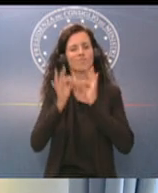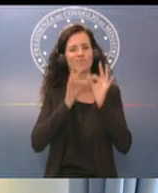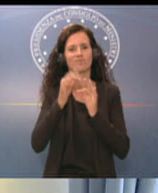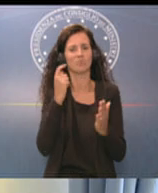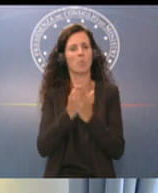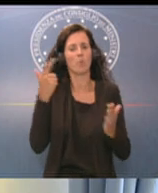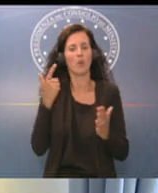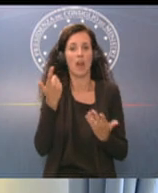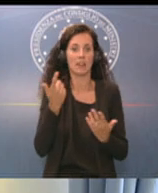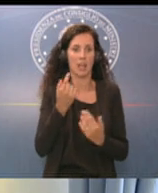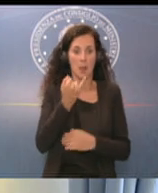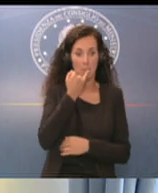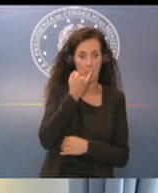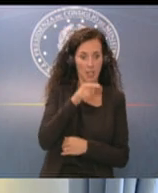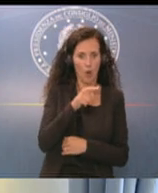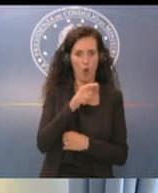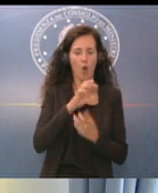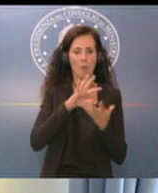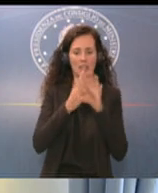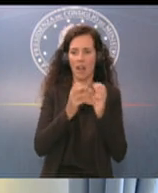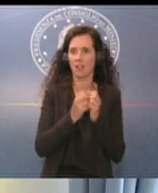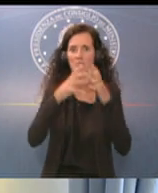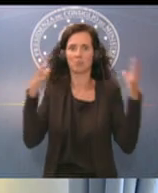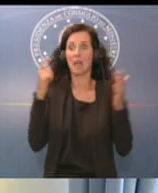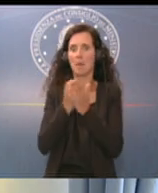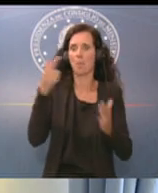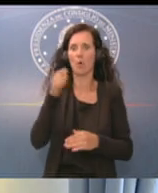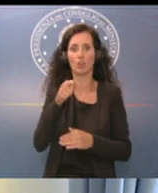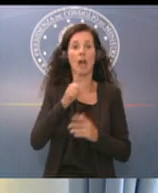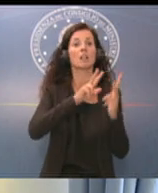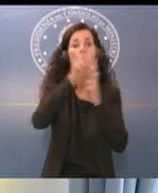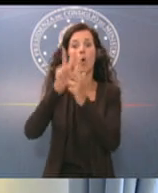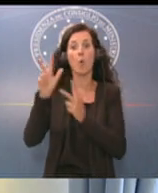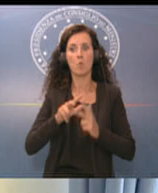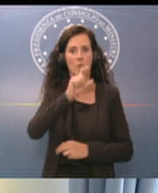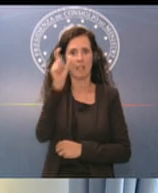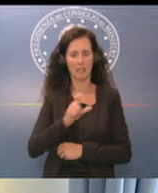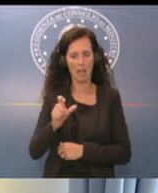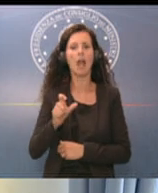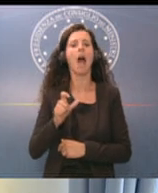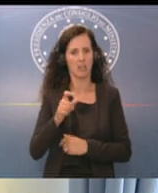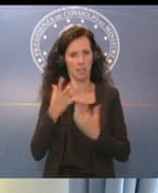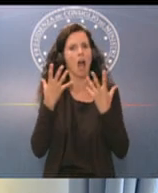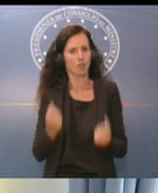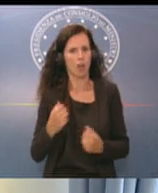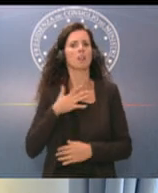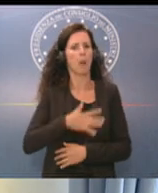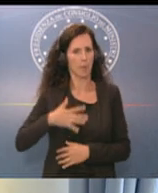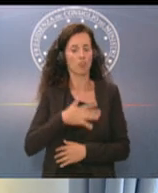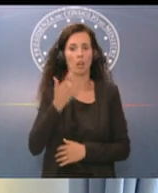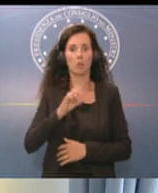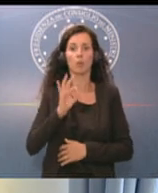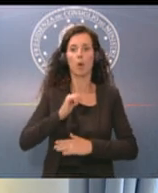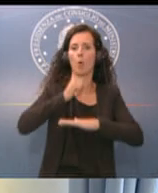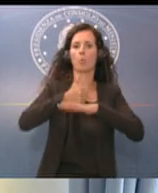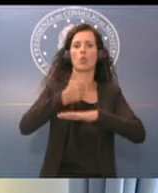piccola grande cosa che i comuni italiani salutano con piacere, ben sapendo di essere protagonisti, perché la gestione